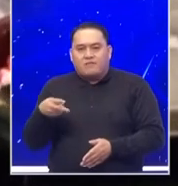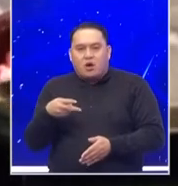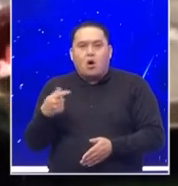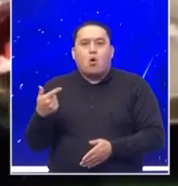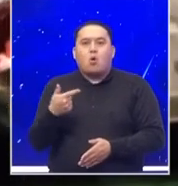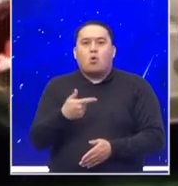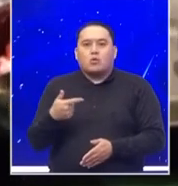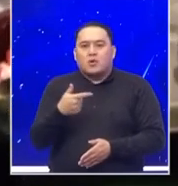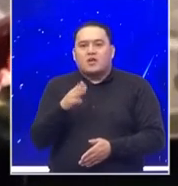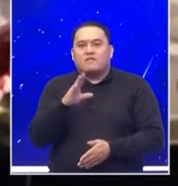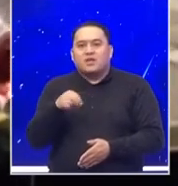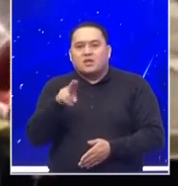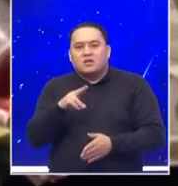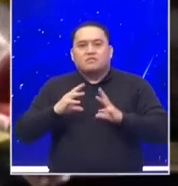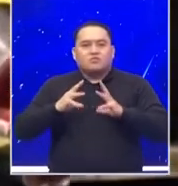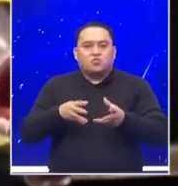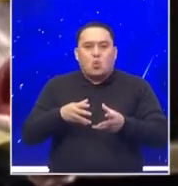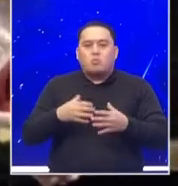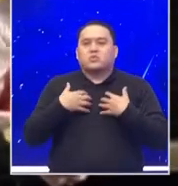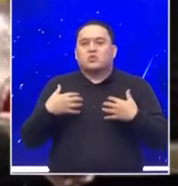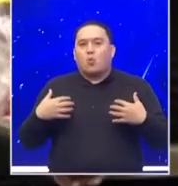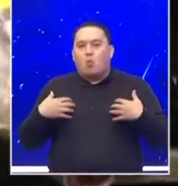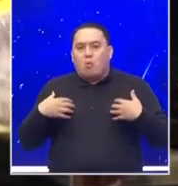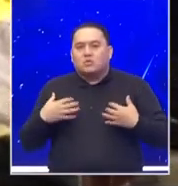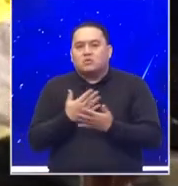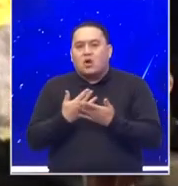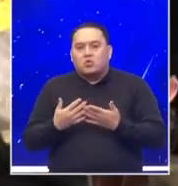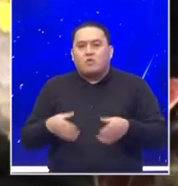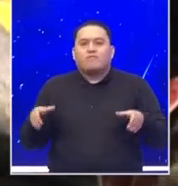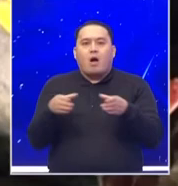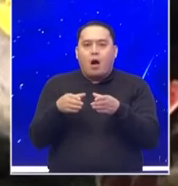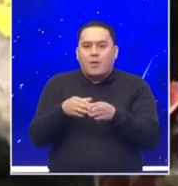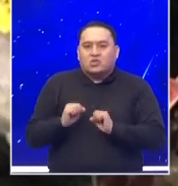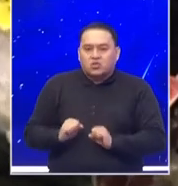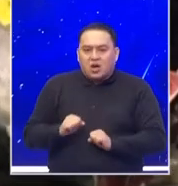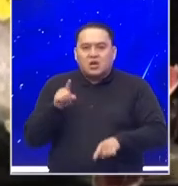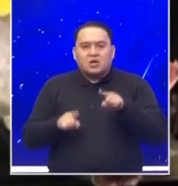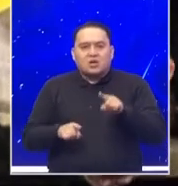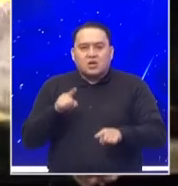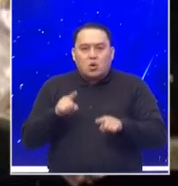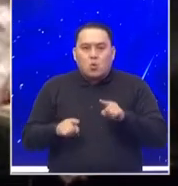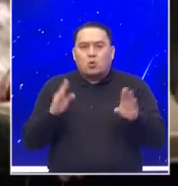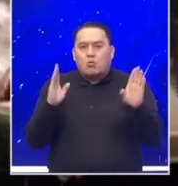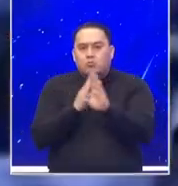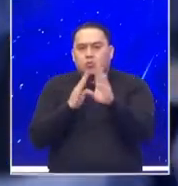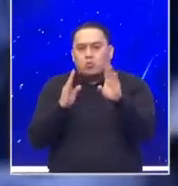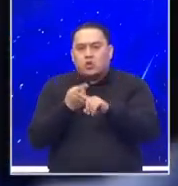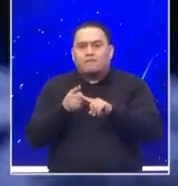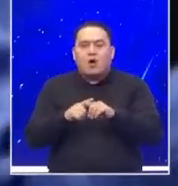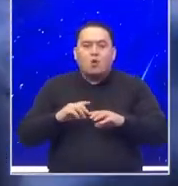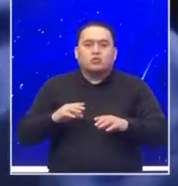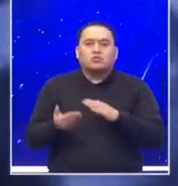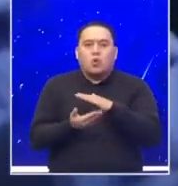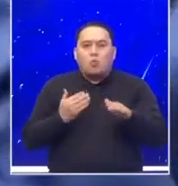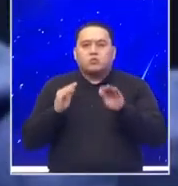вымирающий вид всемирный фонд дикой природы уже несколько лет ведет кампанию по защите редкого обитатели морских глубин экологи призывают